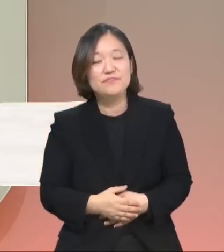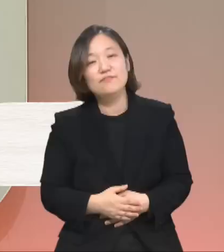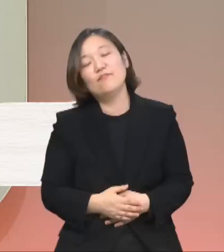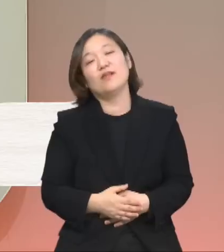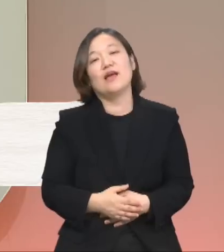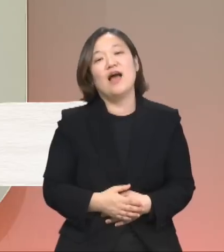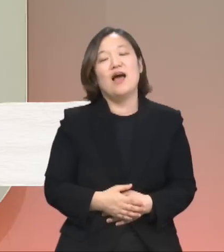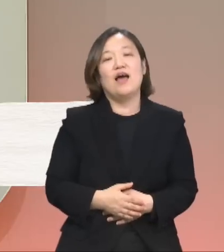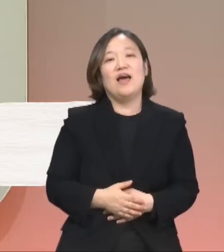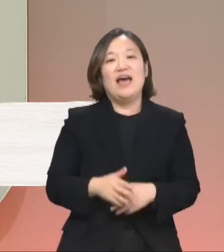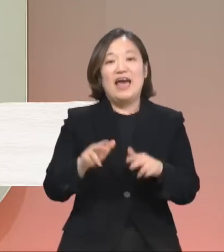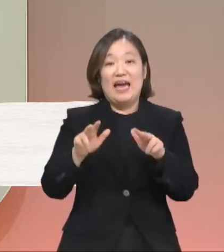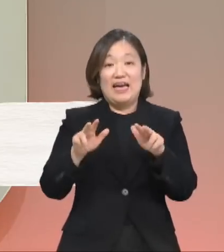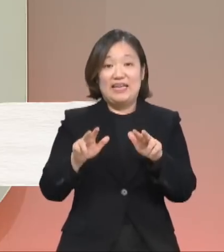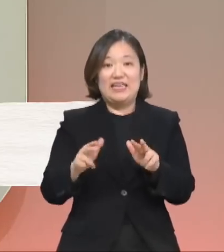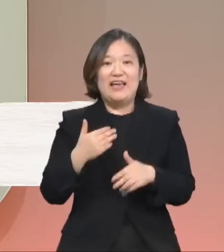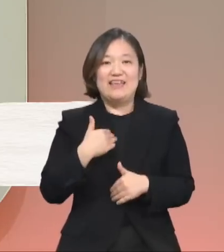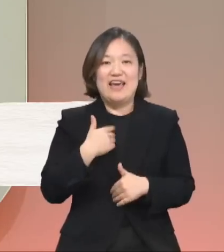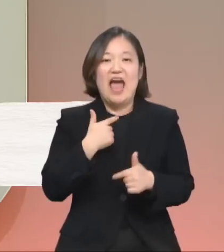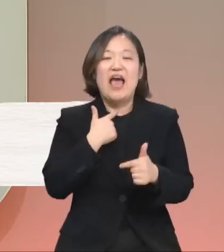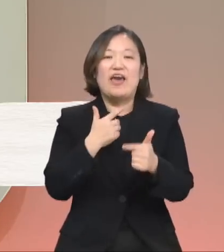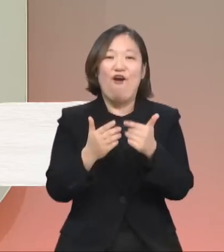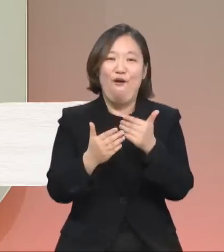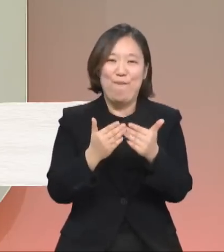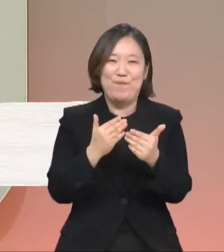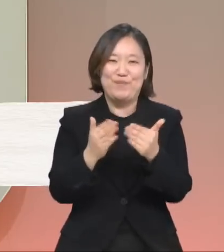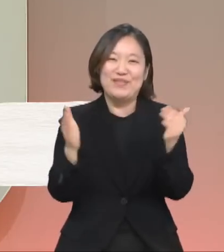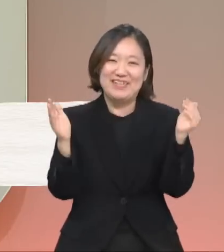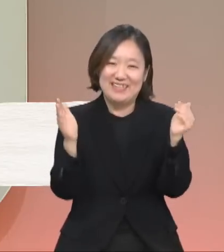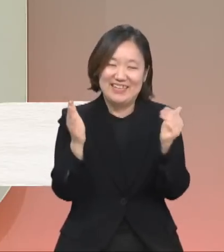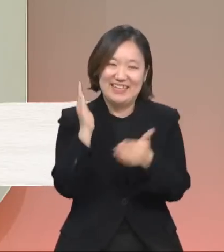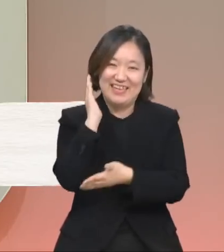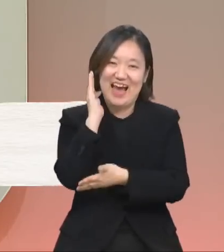이제 저의 체험담을 마치겠습니다